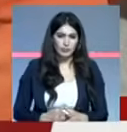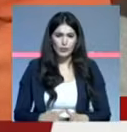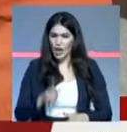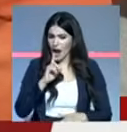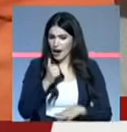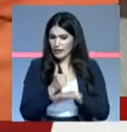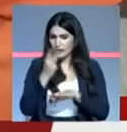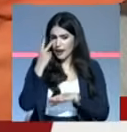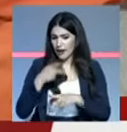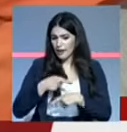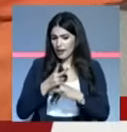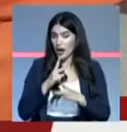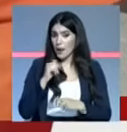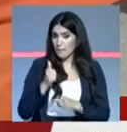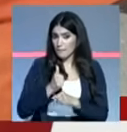قرارات البارح،